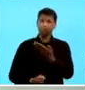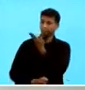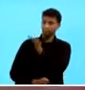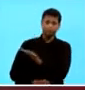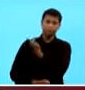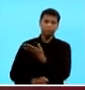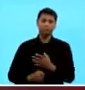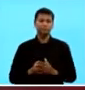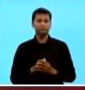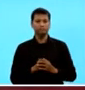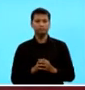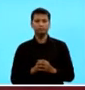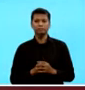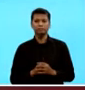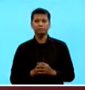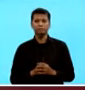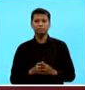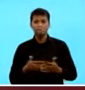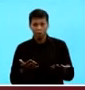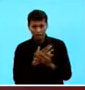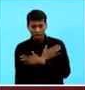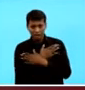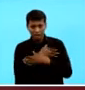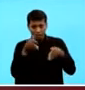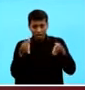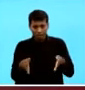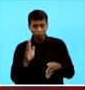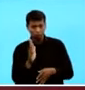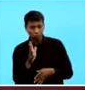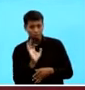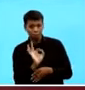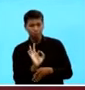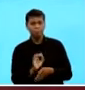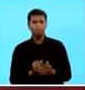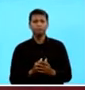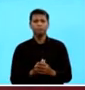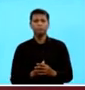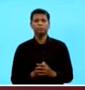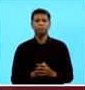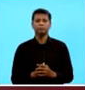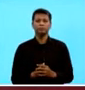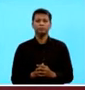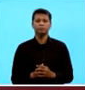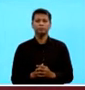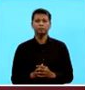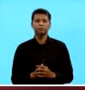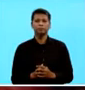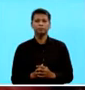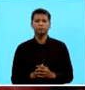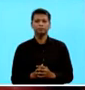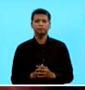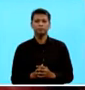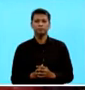Iyung. Apakah jenazah sudah dimakamkan siang ini? Siang, Uci. Memang saat ini saya berada di rumah